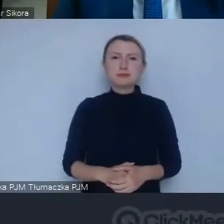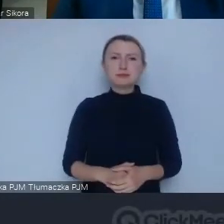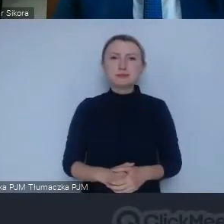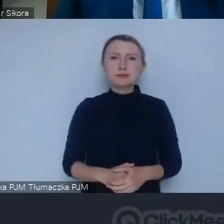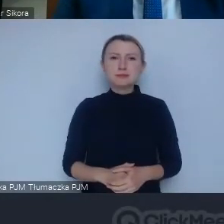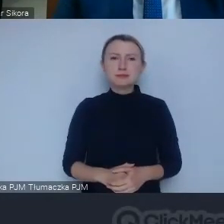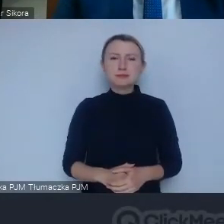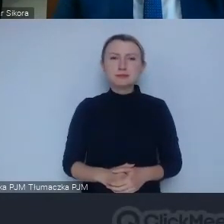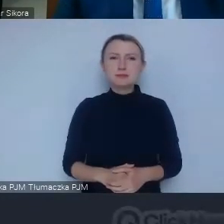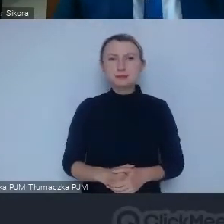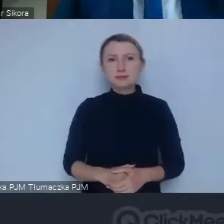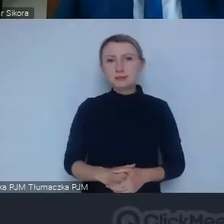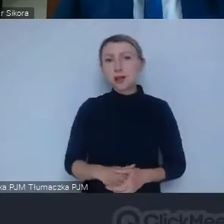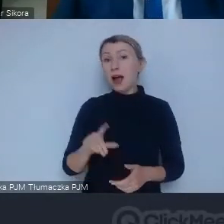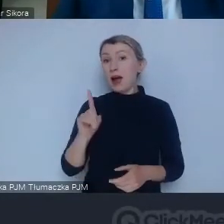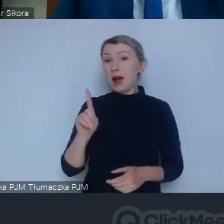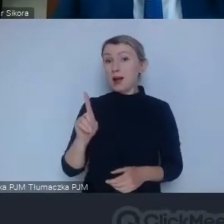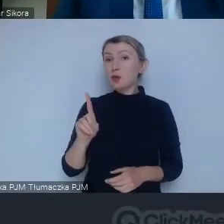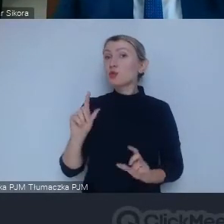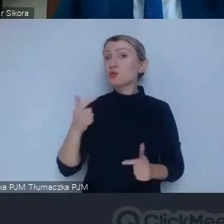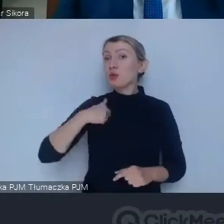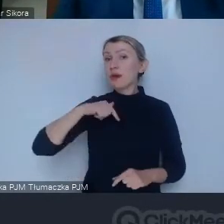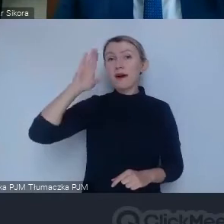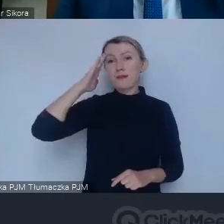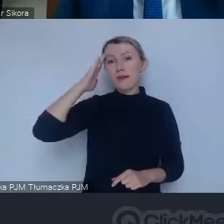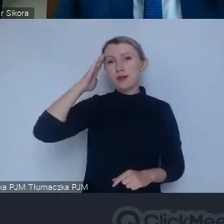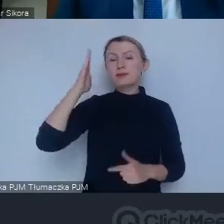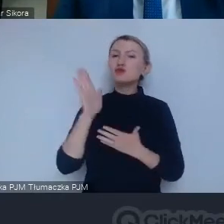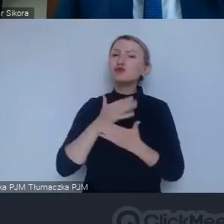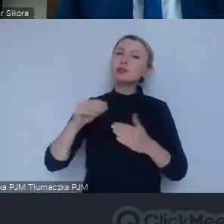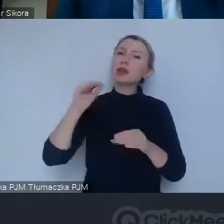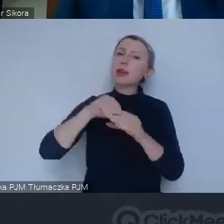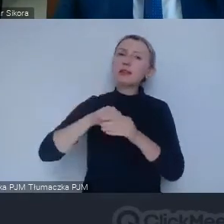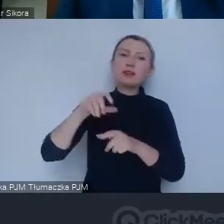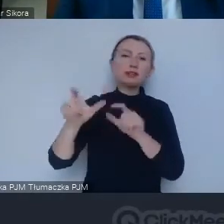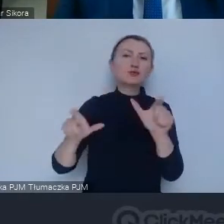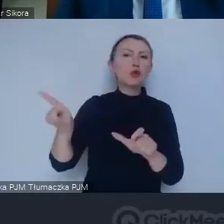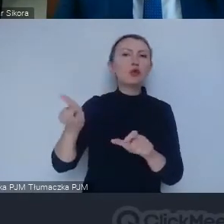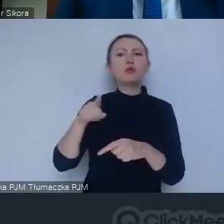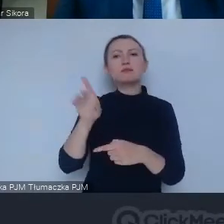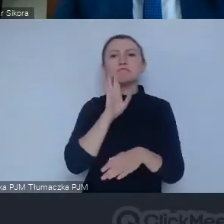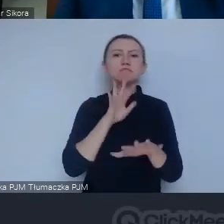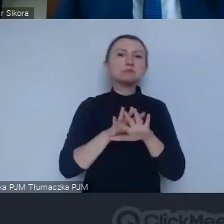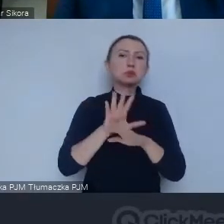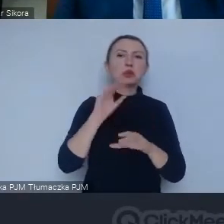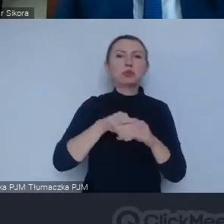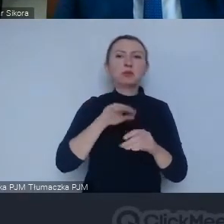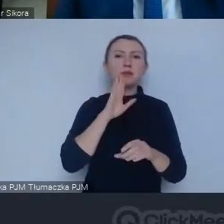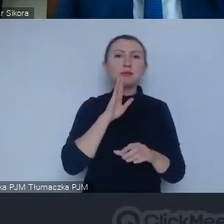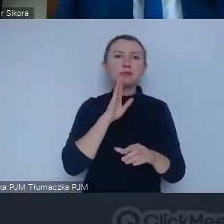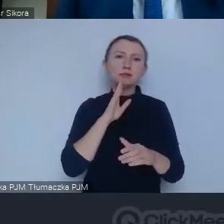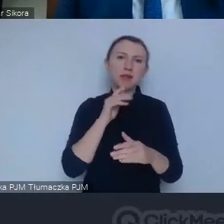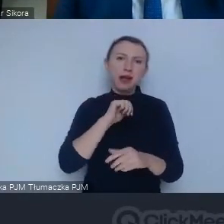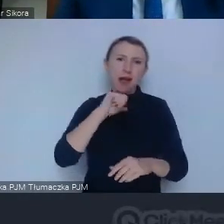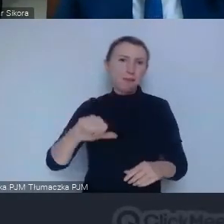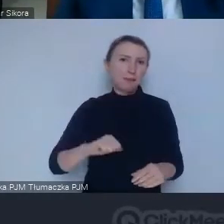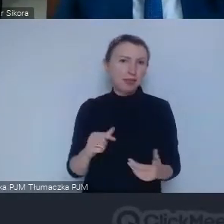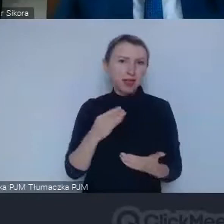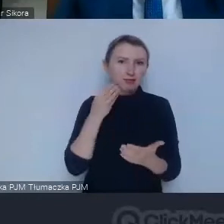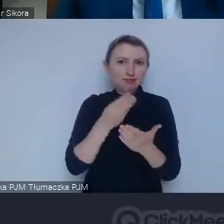Natomiast z tego, co wiem, część tych inwestorów traktuje tą inwestycję jako lokatę kapitału